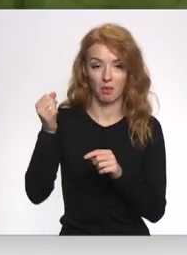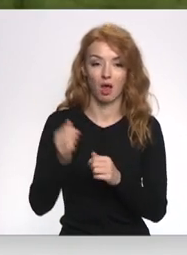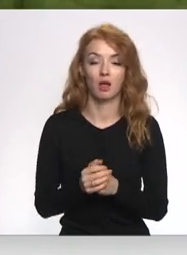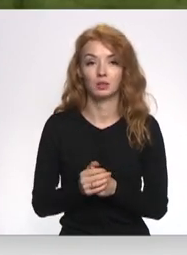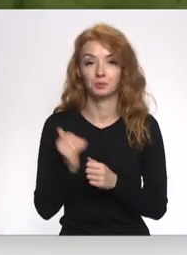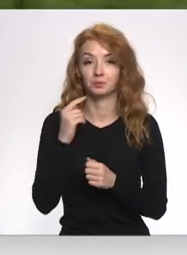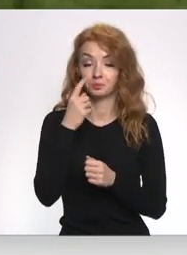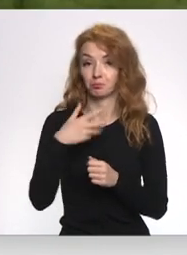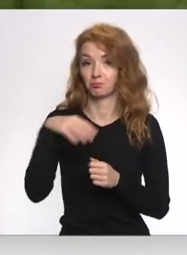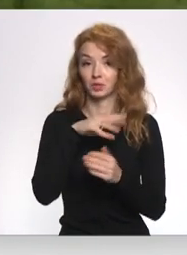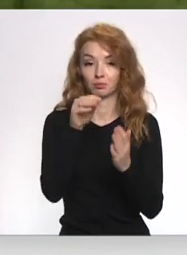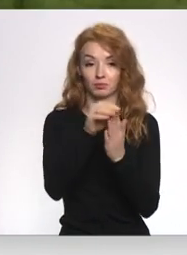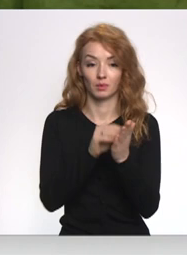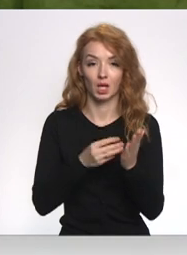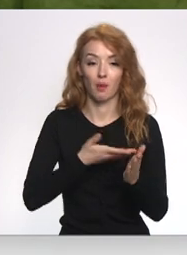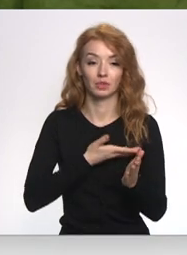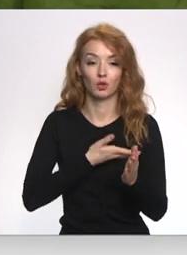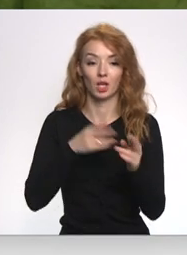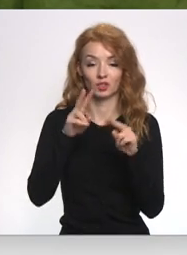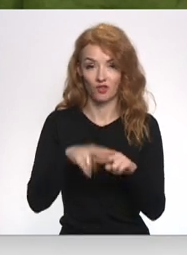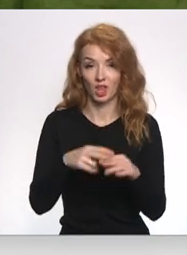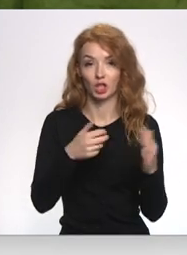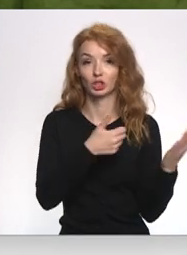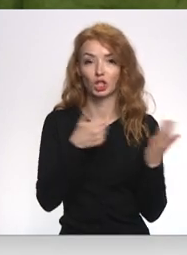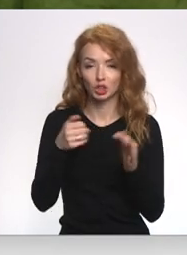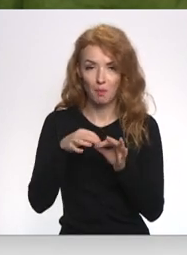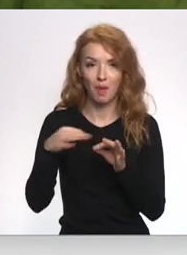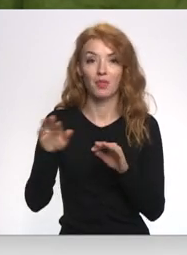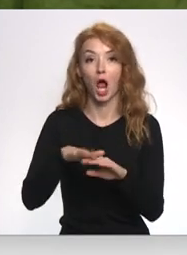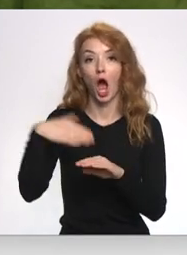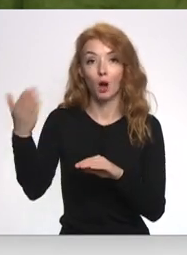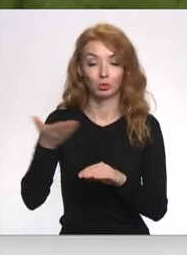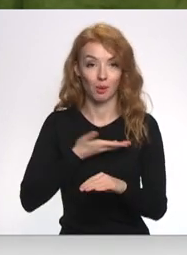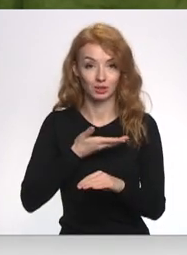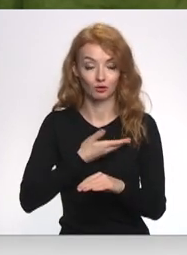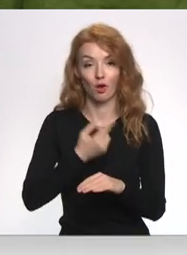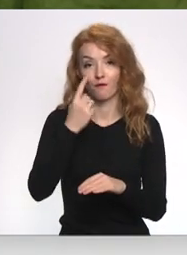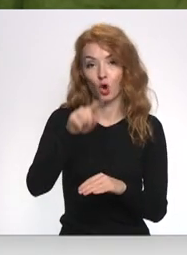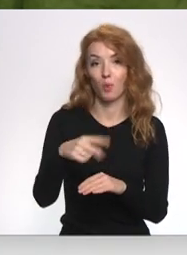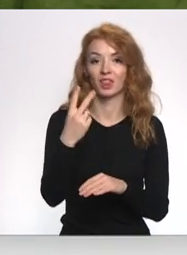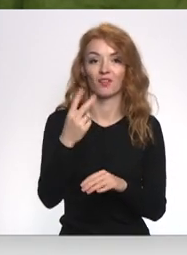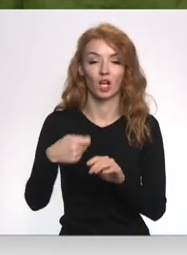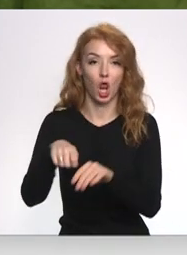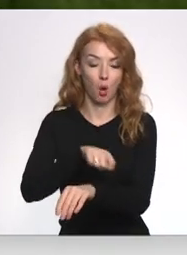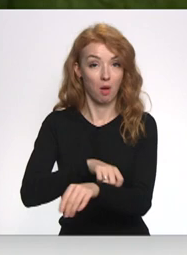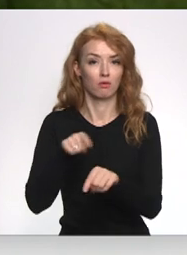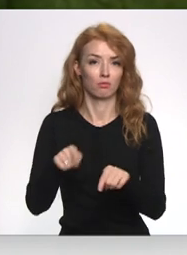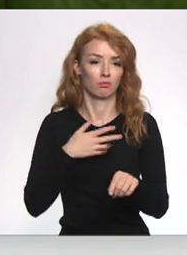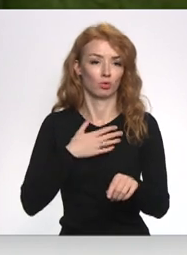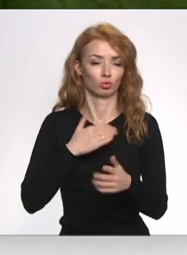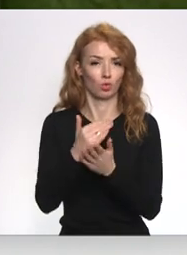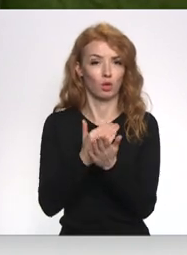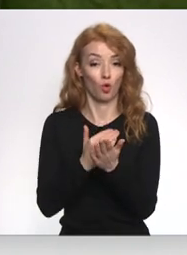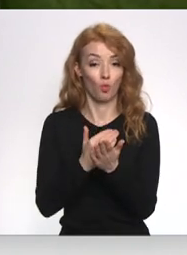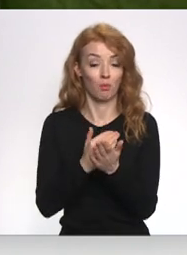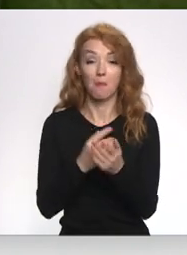Mēs iestrādājam apdzīvotās vietās un pilsētā 600 metri un ārpus apdzīvotām vietām 1,2 km. Tāds ir mūsu tas uzstādījums. Tā doma